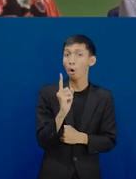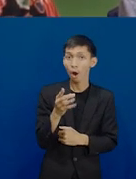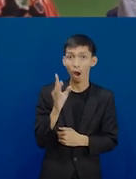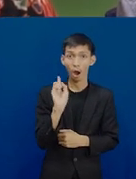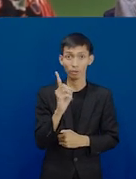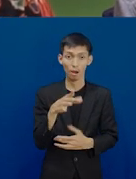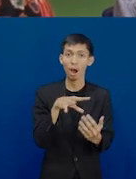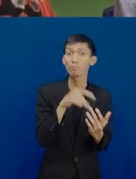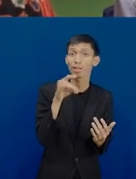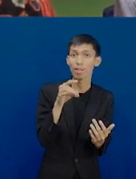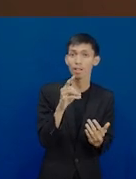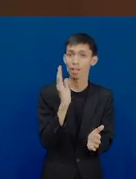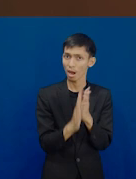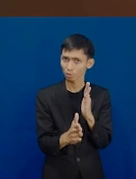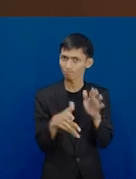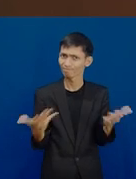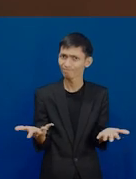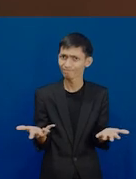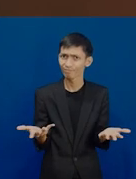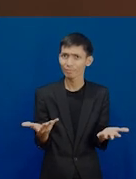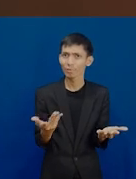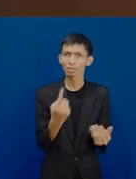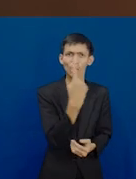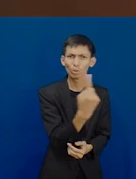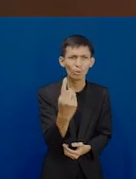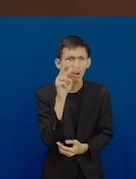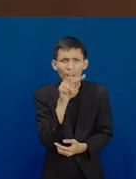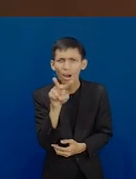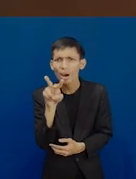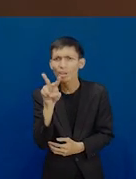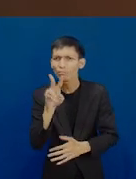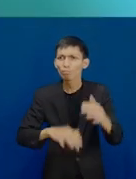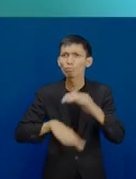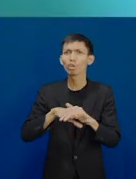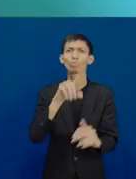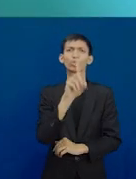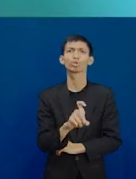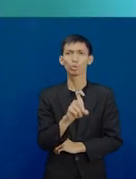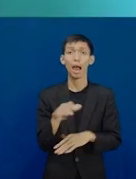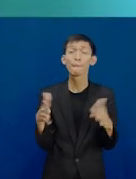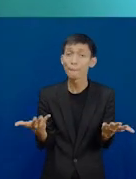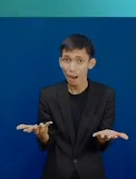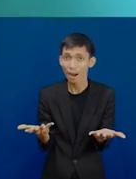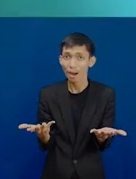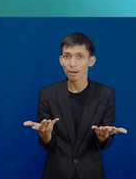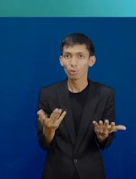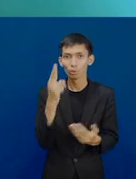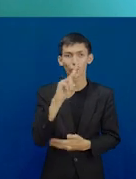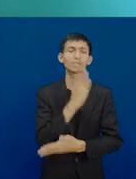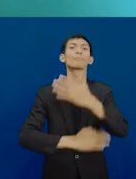sebuah ide bagaimana kita menjemput, baik secara langsung maupun hadir di lokasi untuk